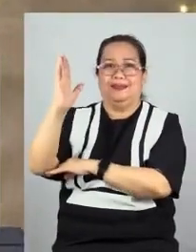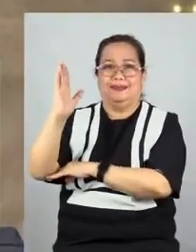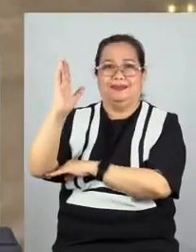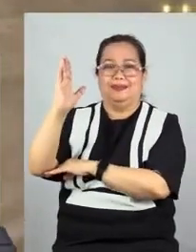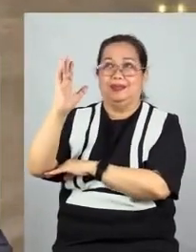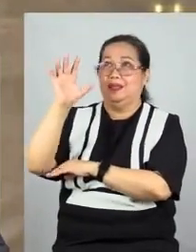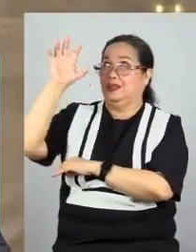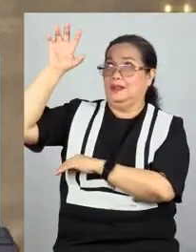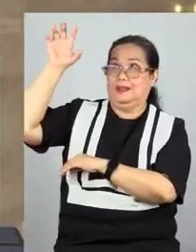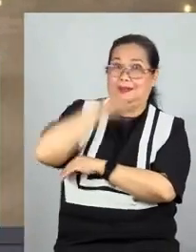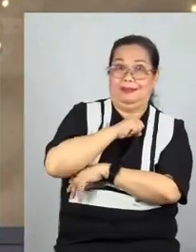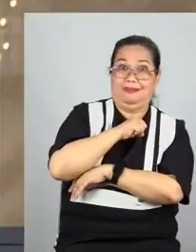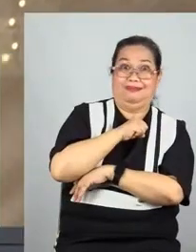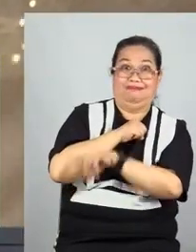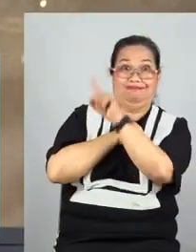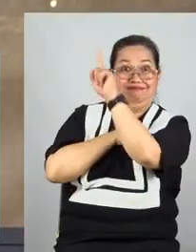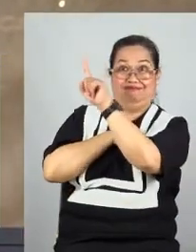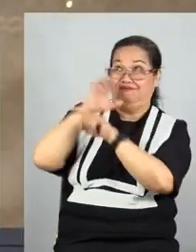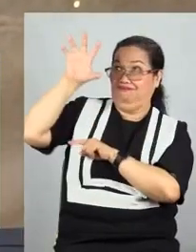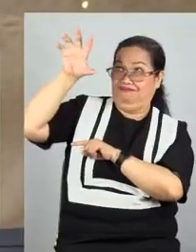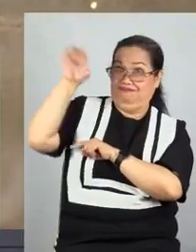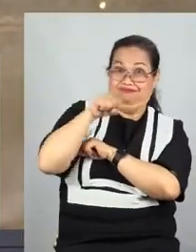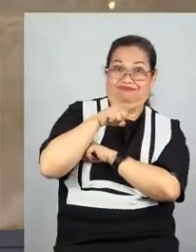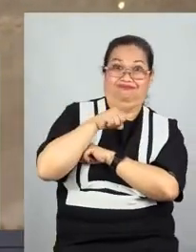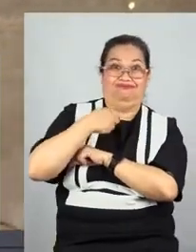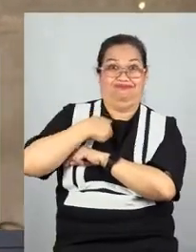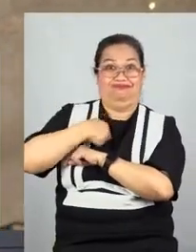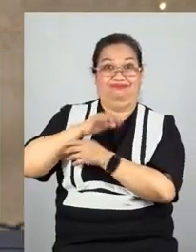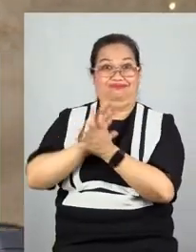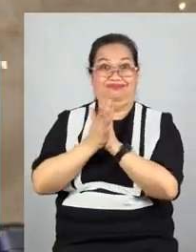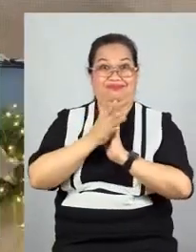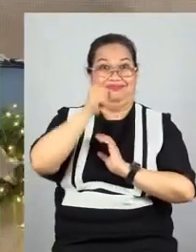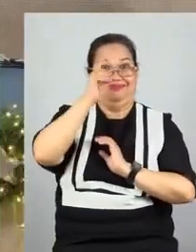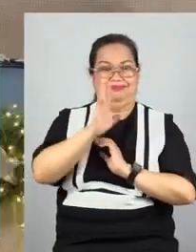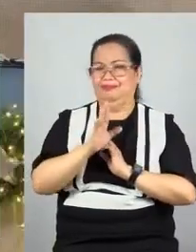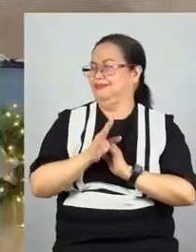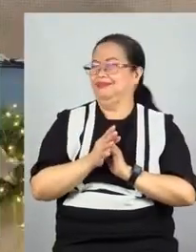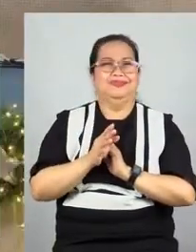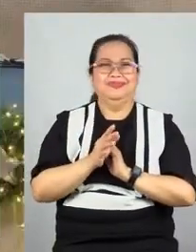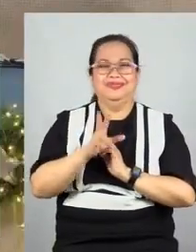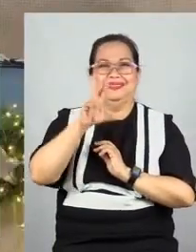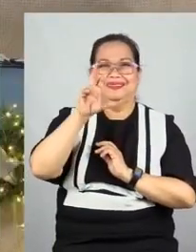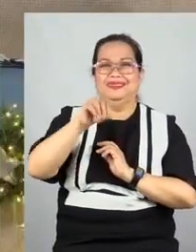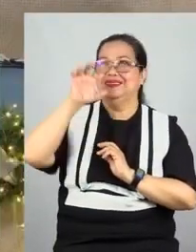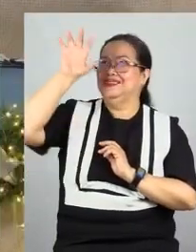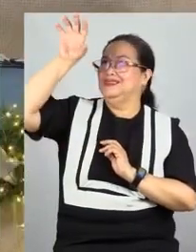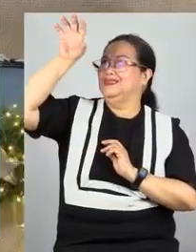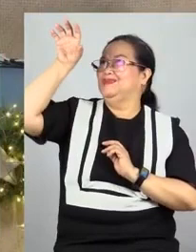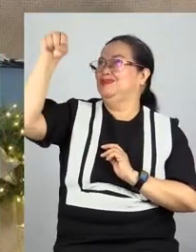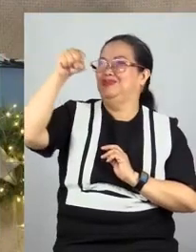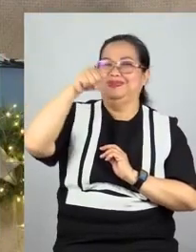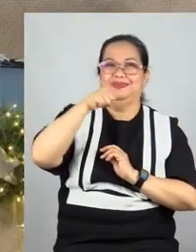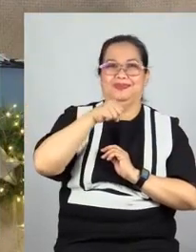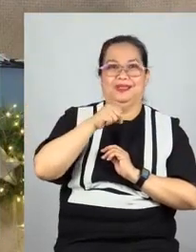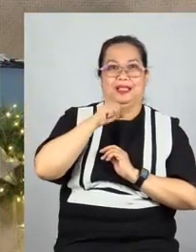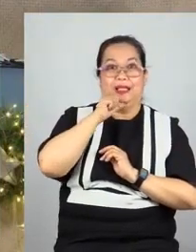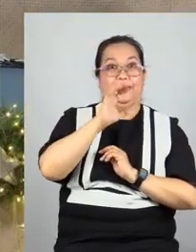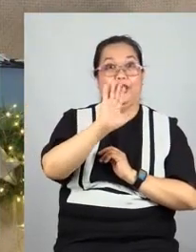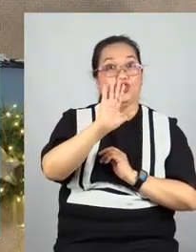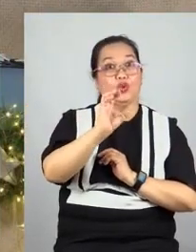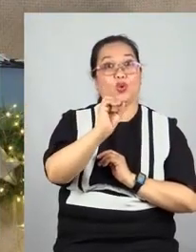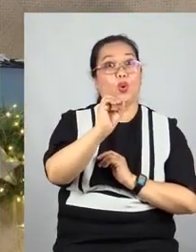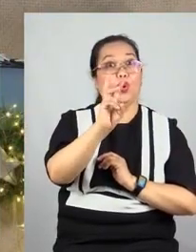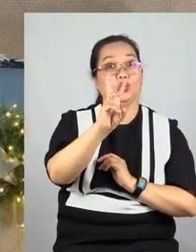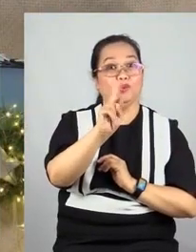grasp. Yung pong salita na grasp ay yung to snatch something that is not yours.